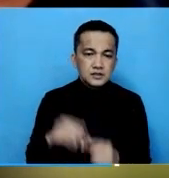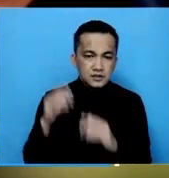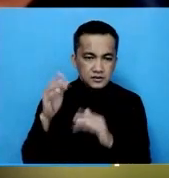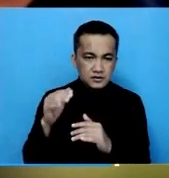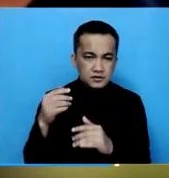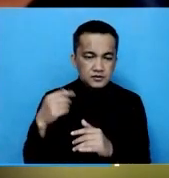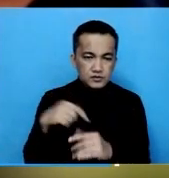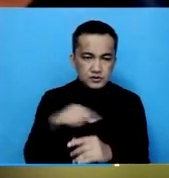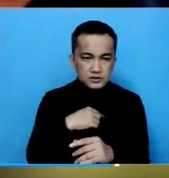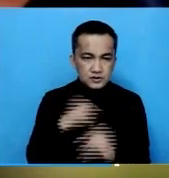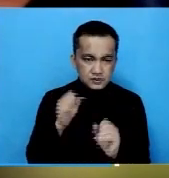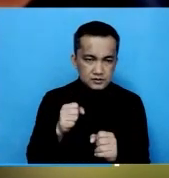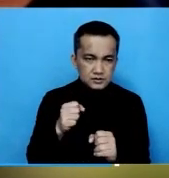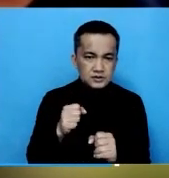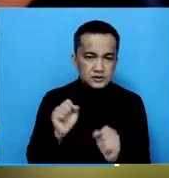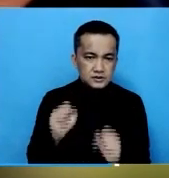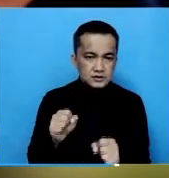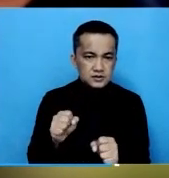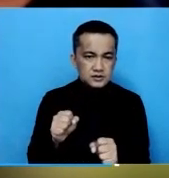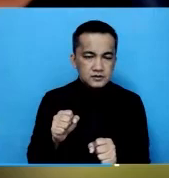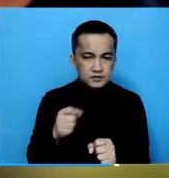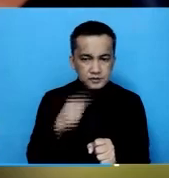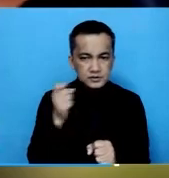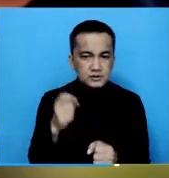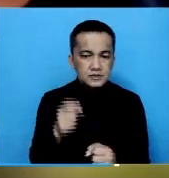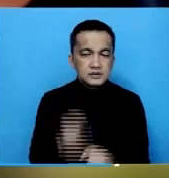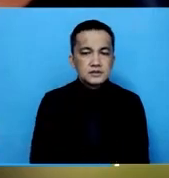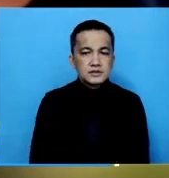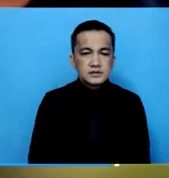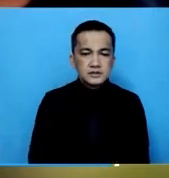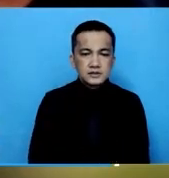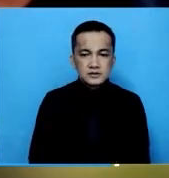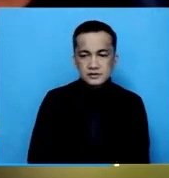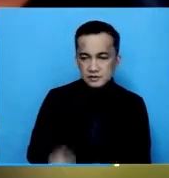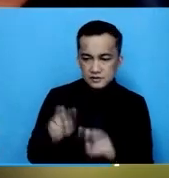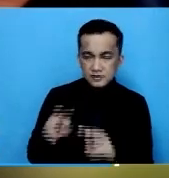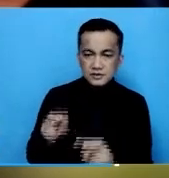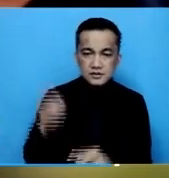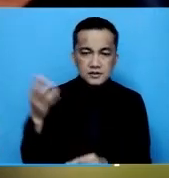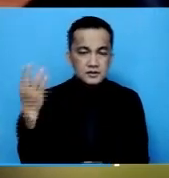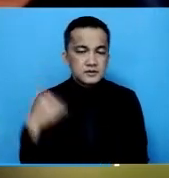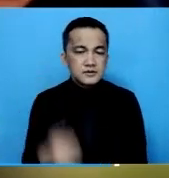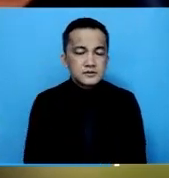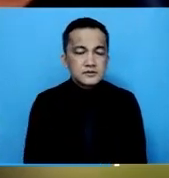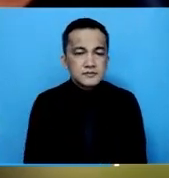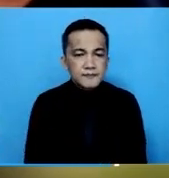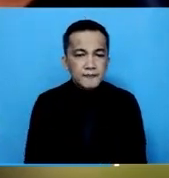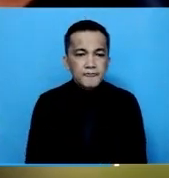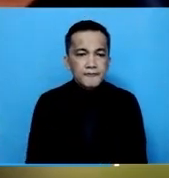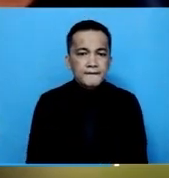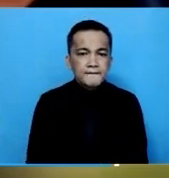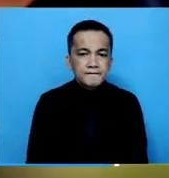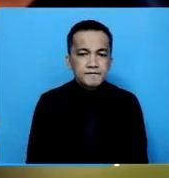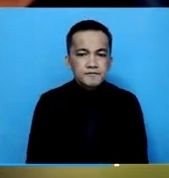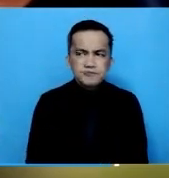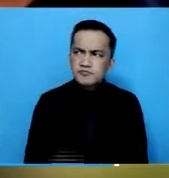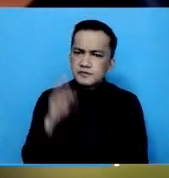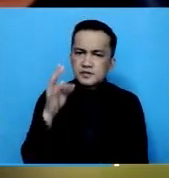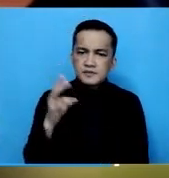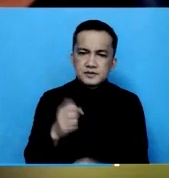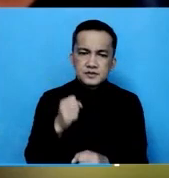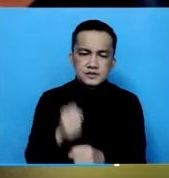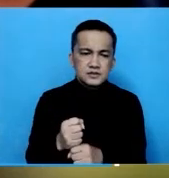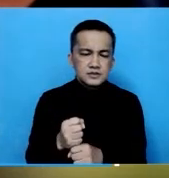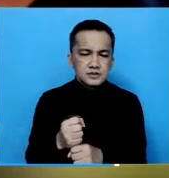ng ganitong capability na dahil nga mas nakita na namin to before, na siguro mga 7 years ago, na